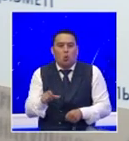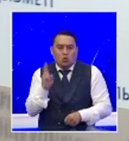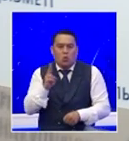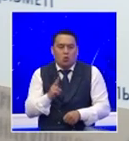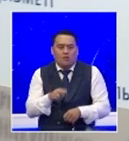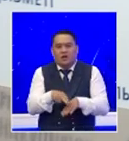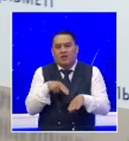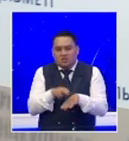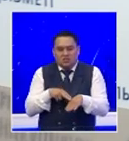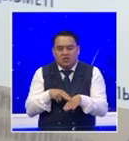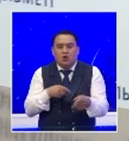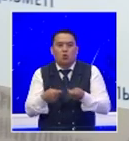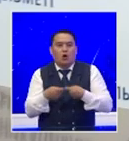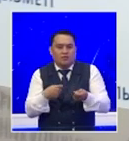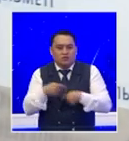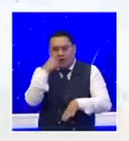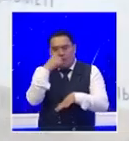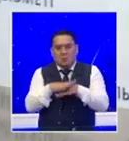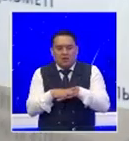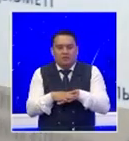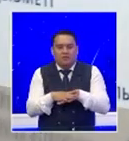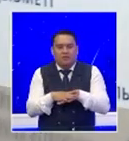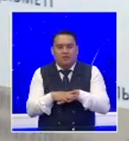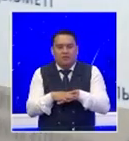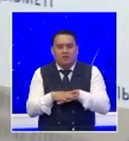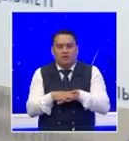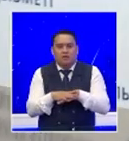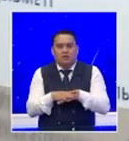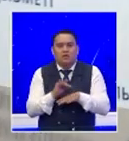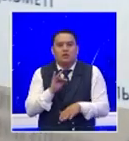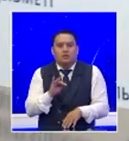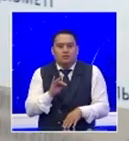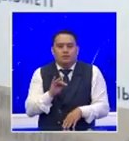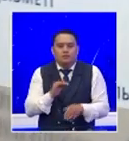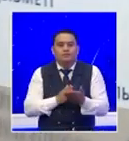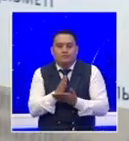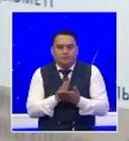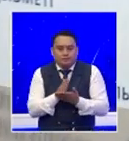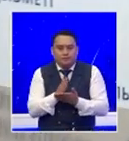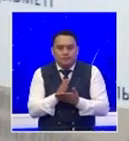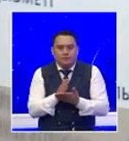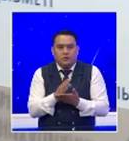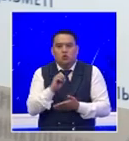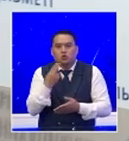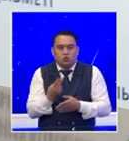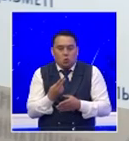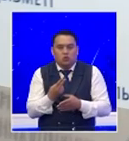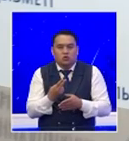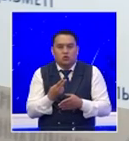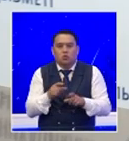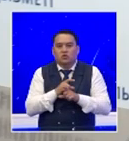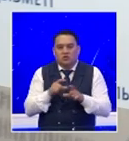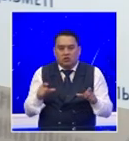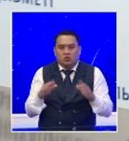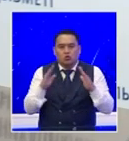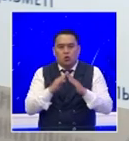силовых структур, администрация, акиматов, подопечные и служащие социально значимых учреждений,